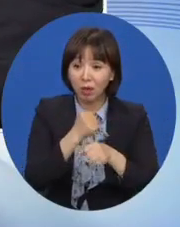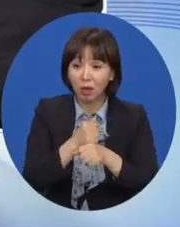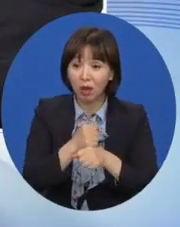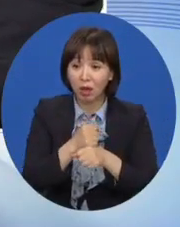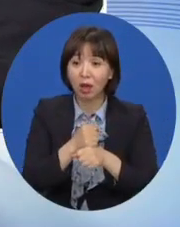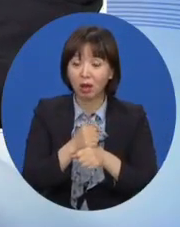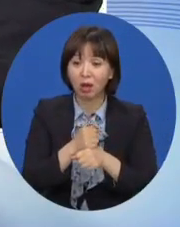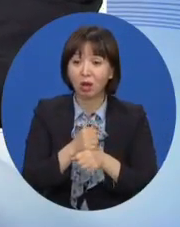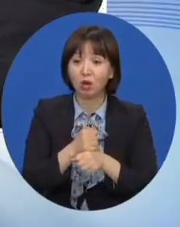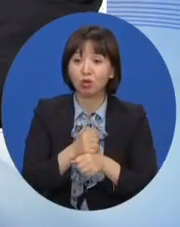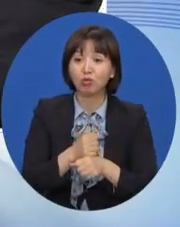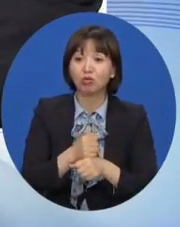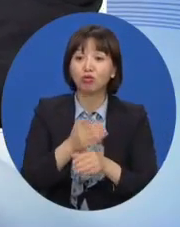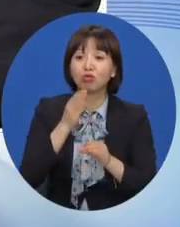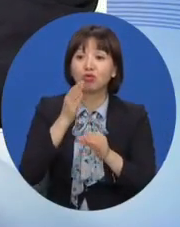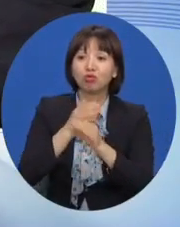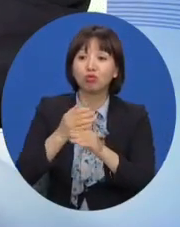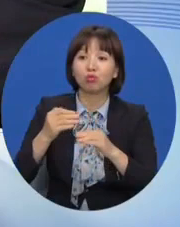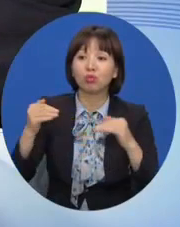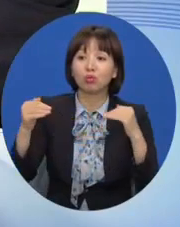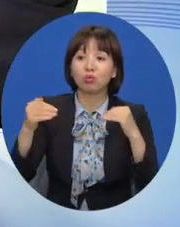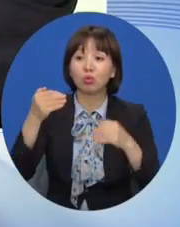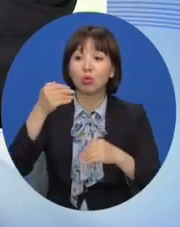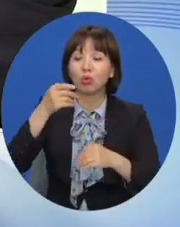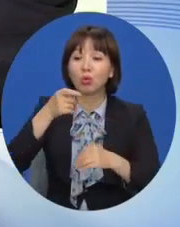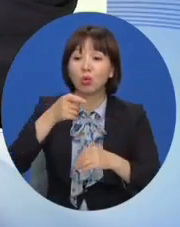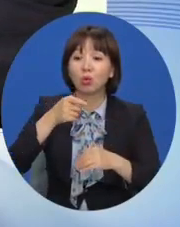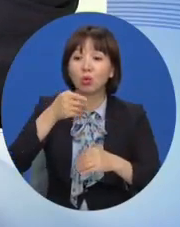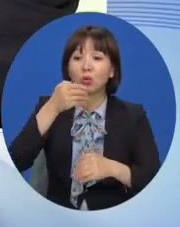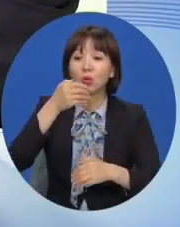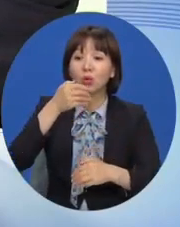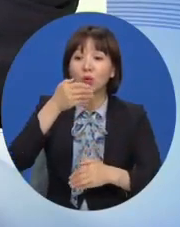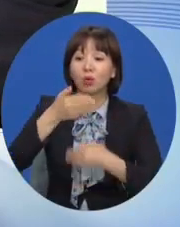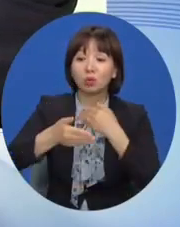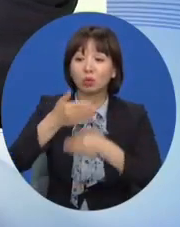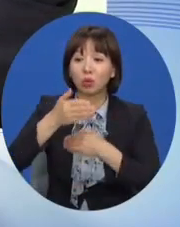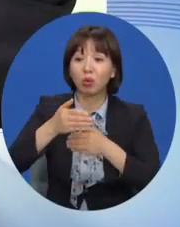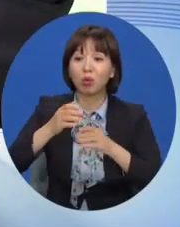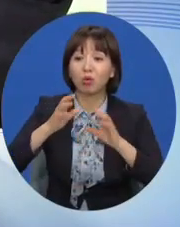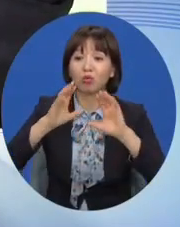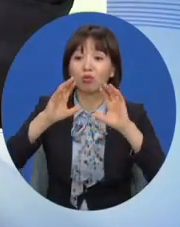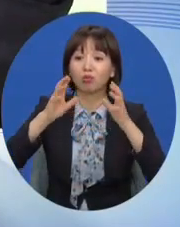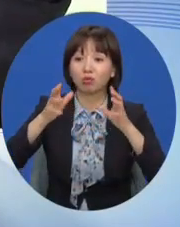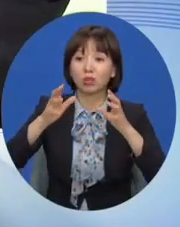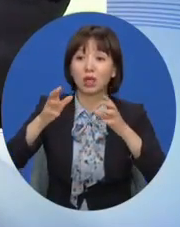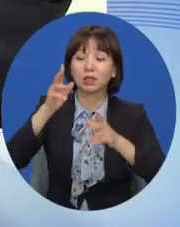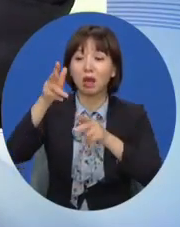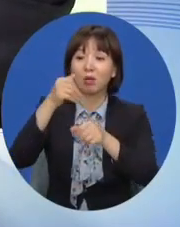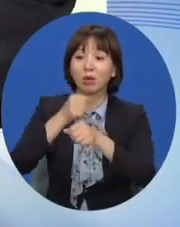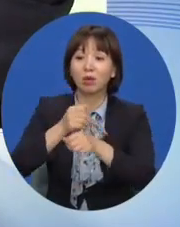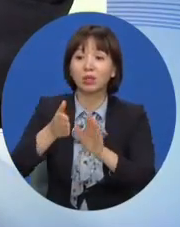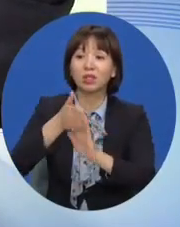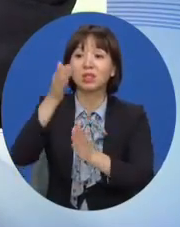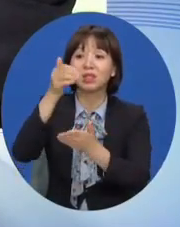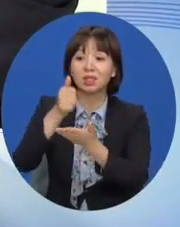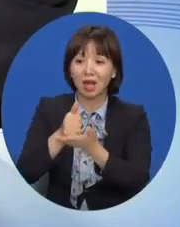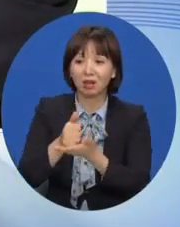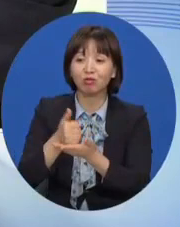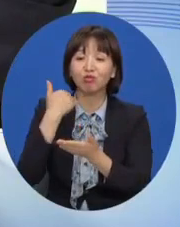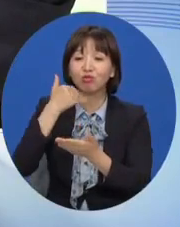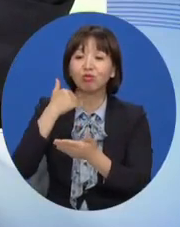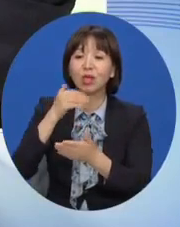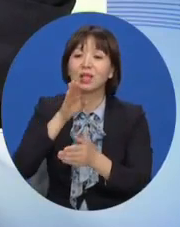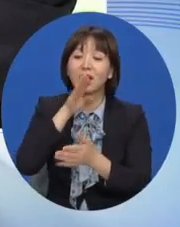고속도로 닦는 거죠. 중부 내륙 고속도로 중부 내륙 고속도로 최세 가져왔습니까? 그건 국책적인 사업입니다. 시장은 제가 되든 이청재가 되든 누가 되든 시장은 다 가져온